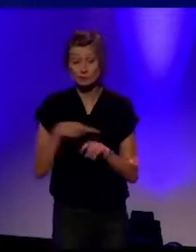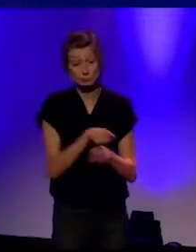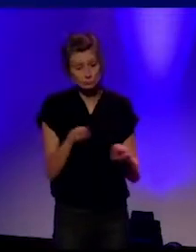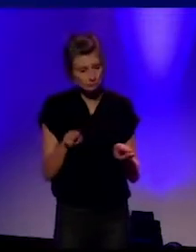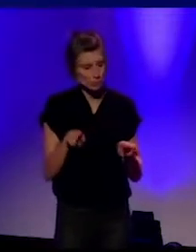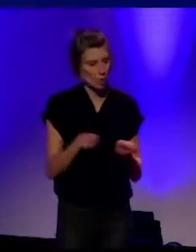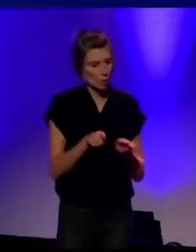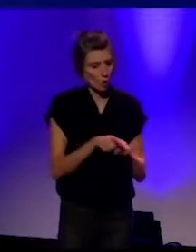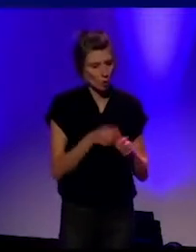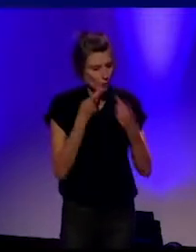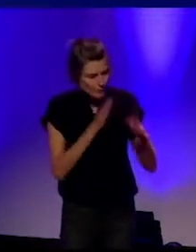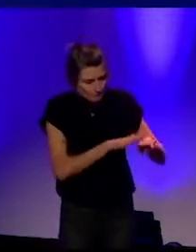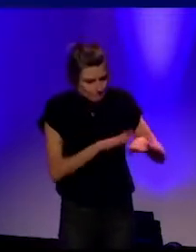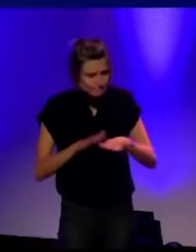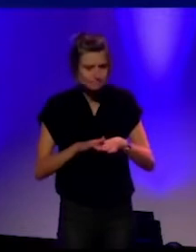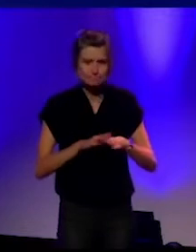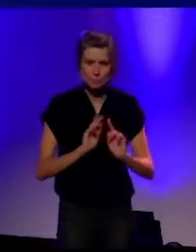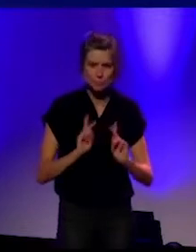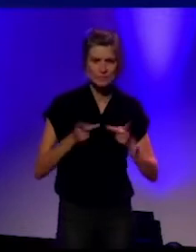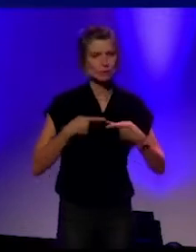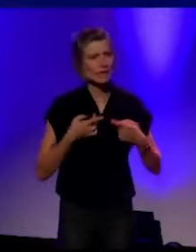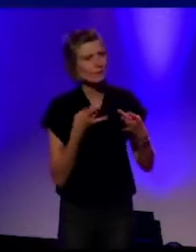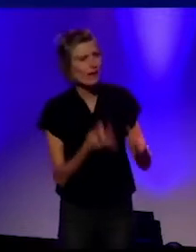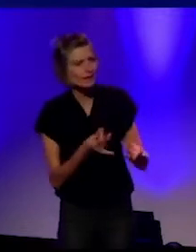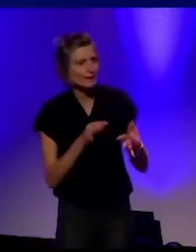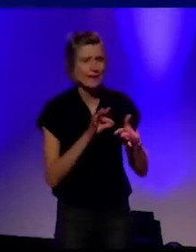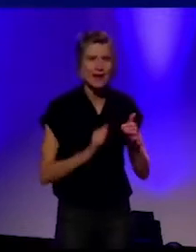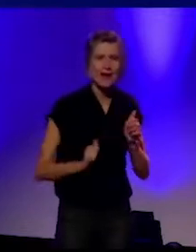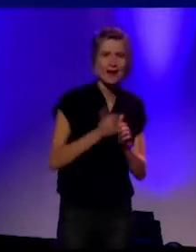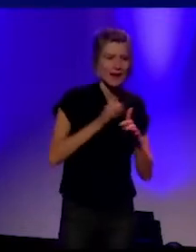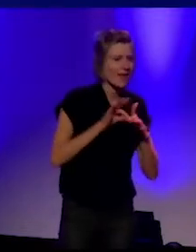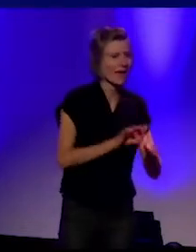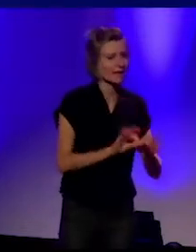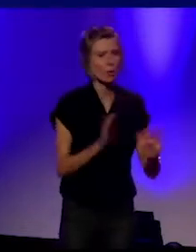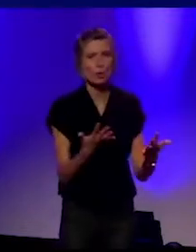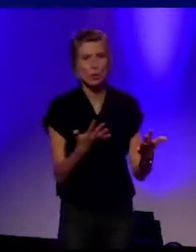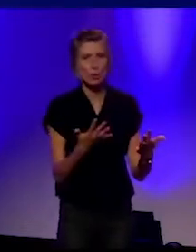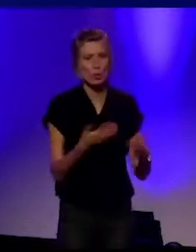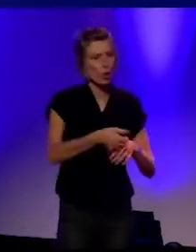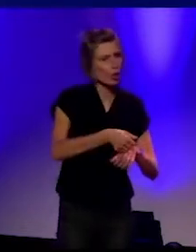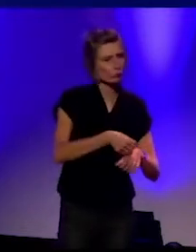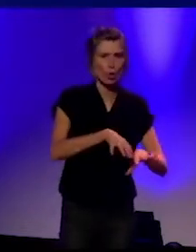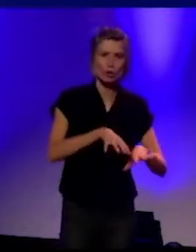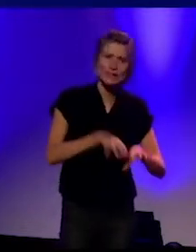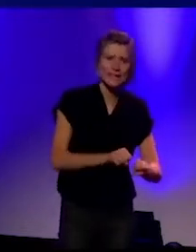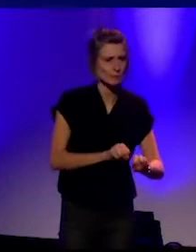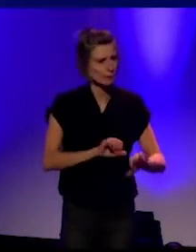van leiderschap, professionele vaardigheden, ondernemingszin. Bildung en beroep, ze komen allebei